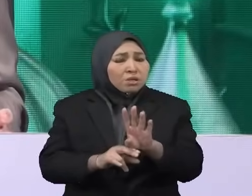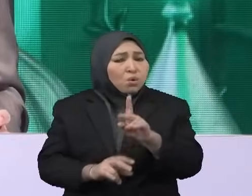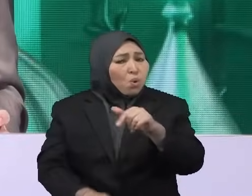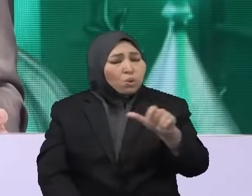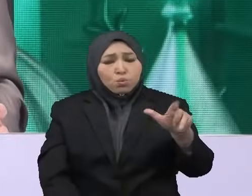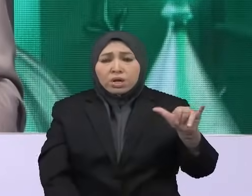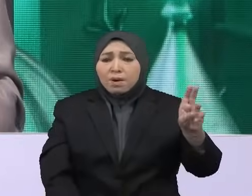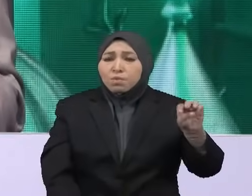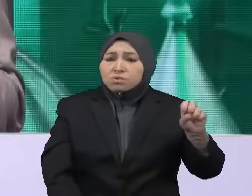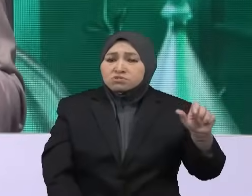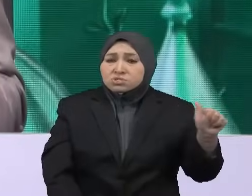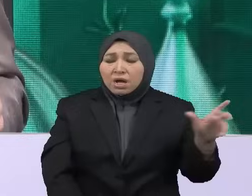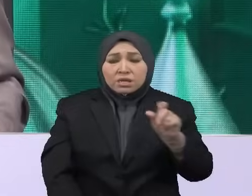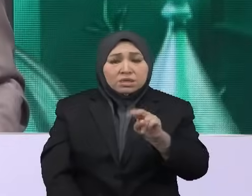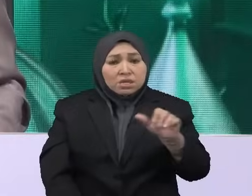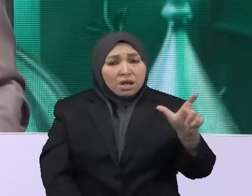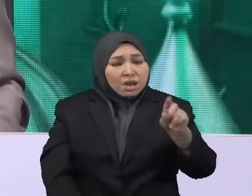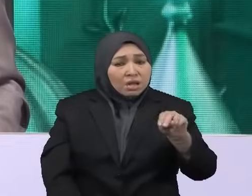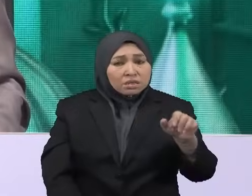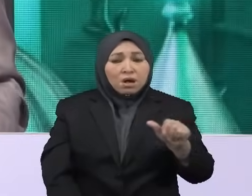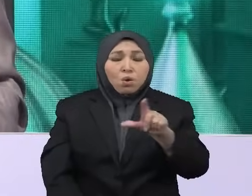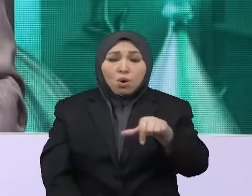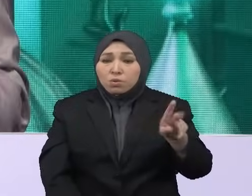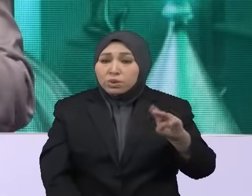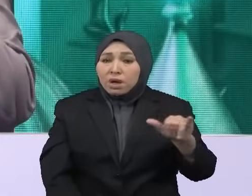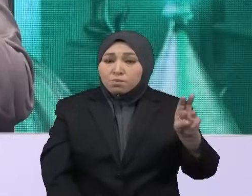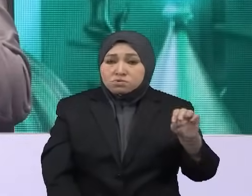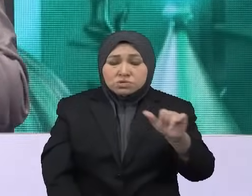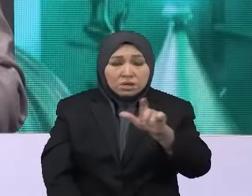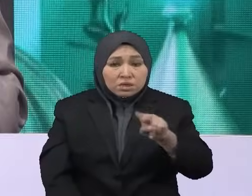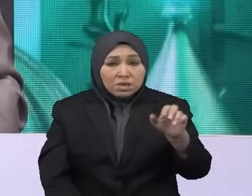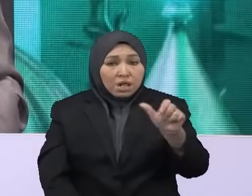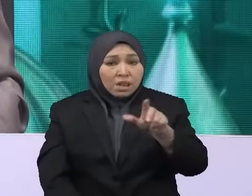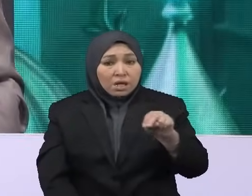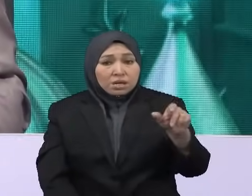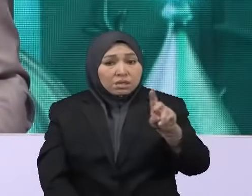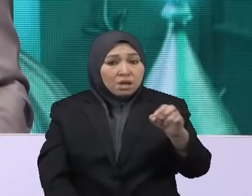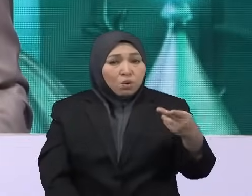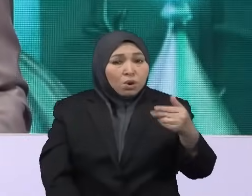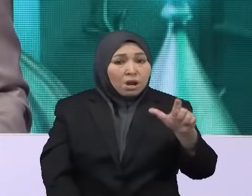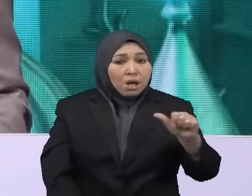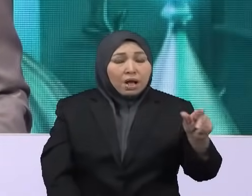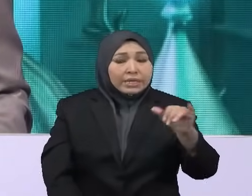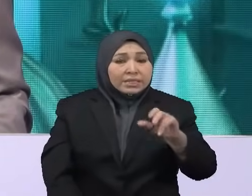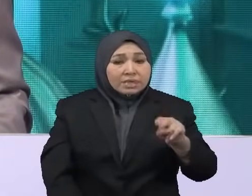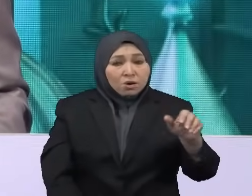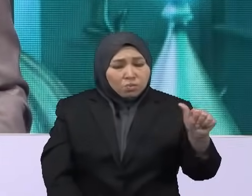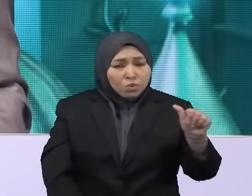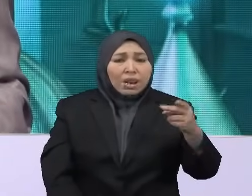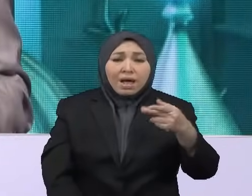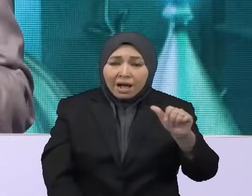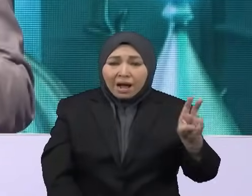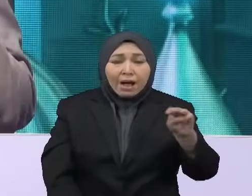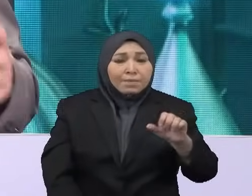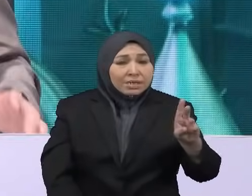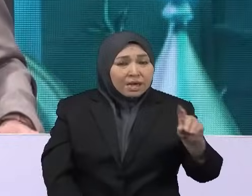Musa inna lan qalu ya Musa inna lan nadkhulaha hatta inna lan nadkhulaha